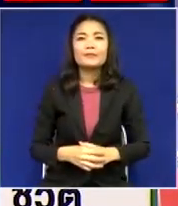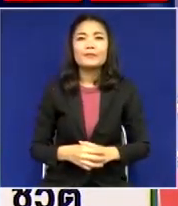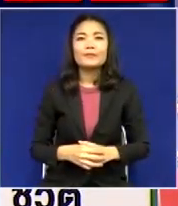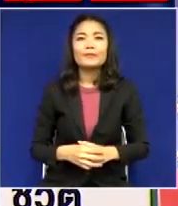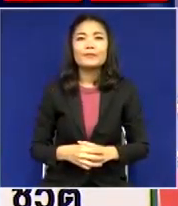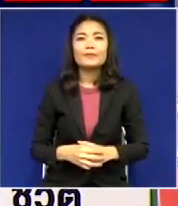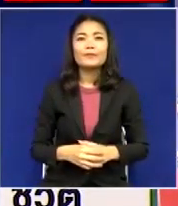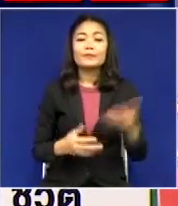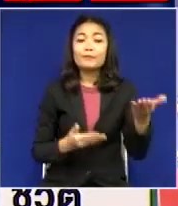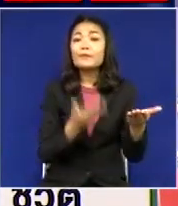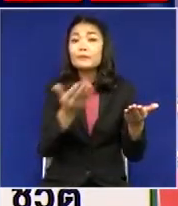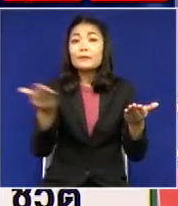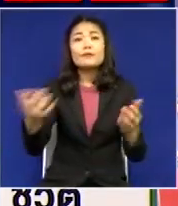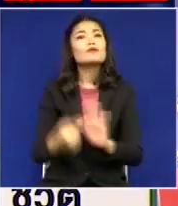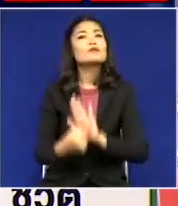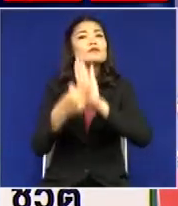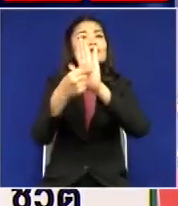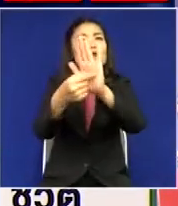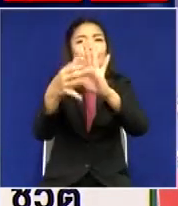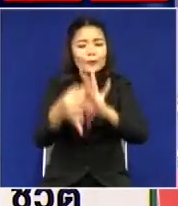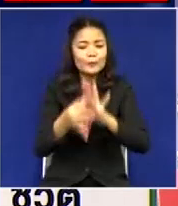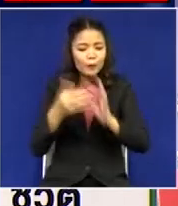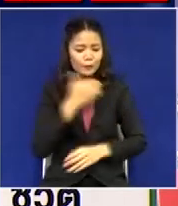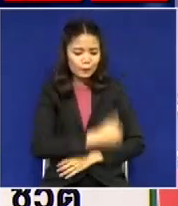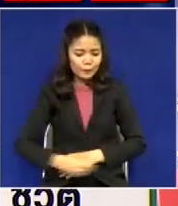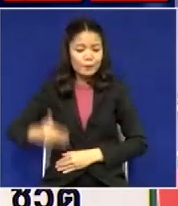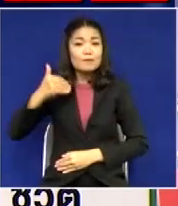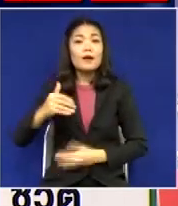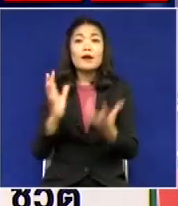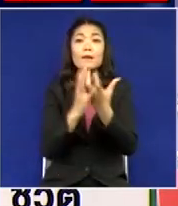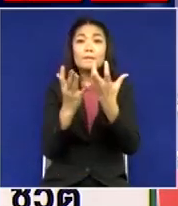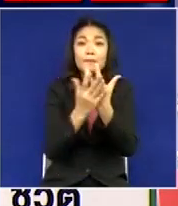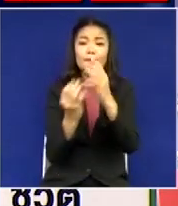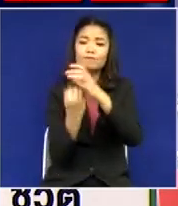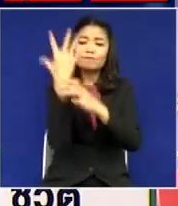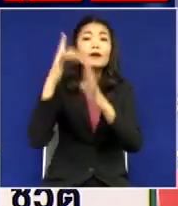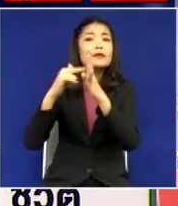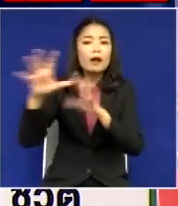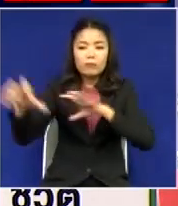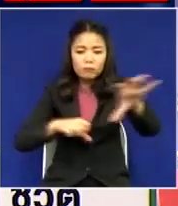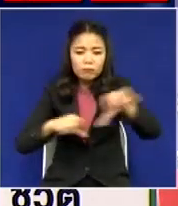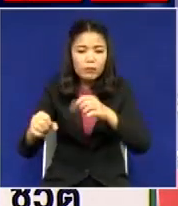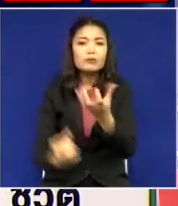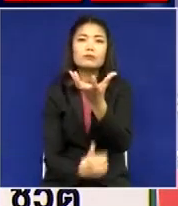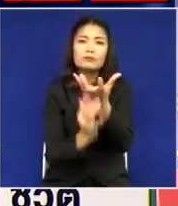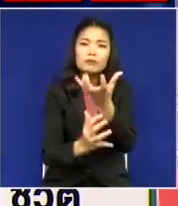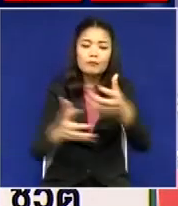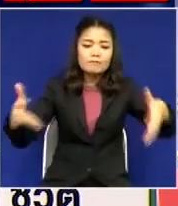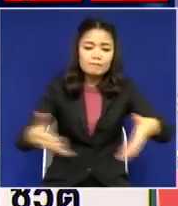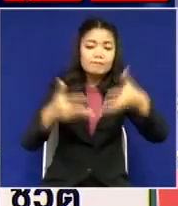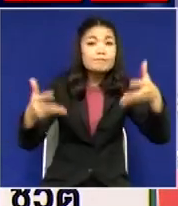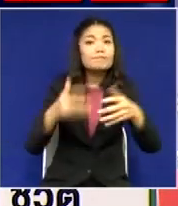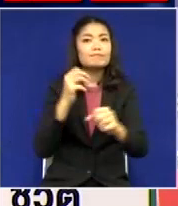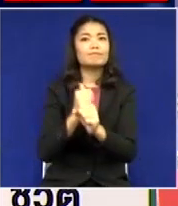ล่าวมาทั้งหมดก็เป็นตัวอย่างของเมนูสุขภาพที่ใช้พืชผักสมุนไพรในพื้นบ้านของเราที่สามารถเอามาปรุงแล้วเอามาทำเป็นรับประทานอาห